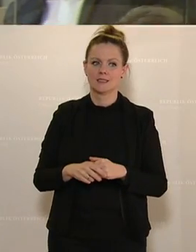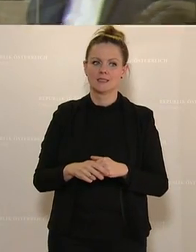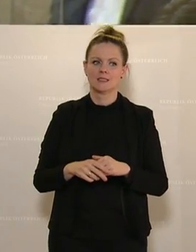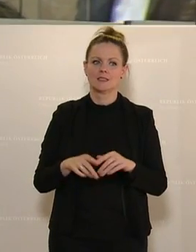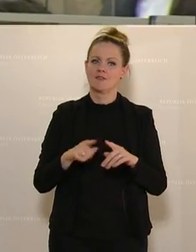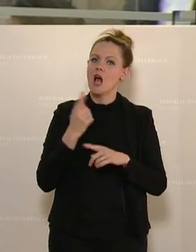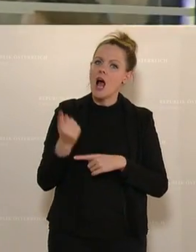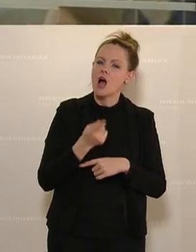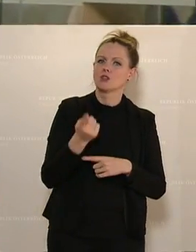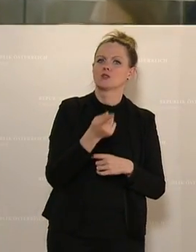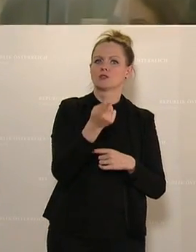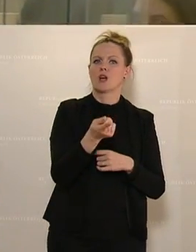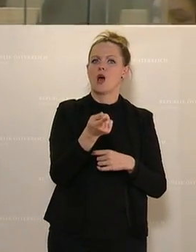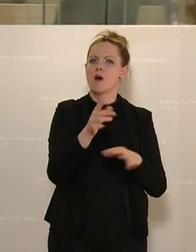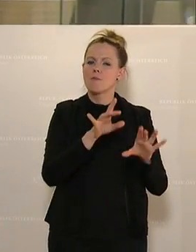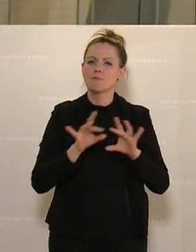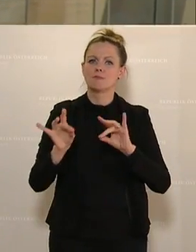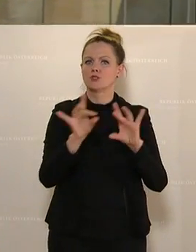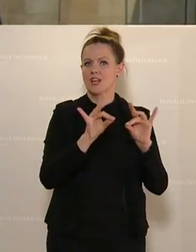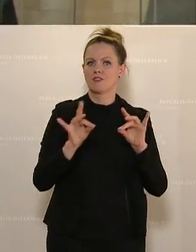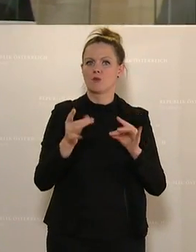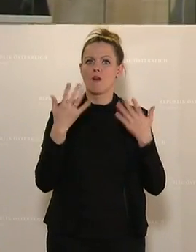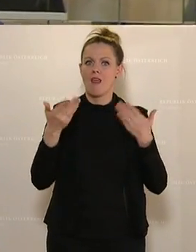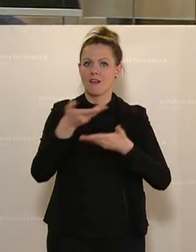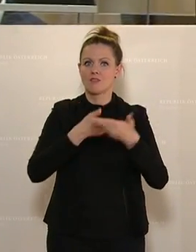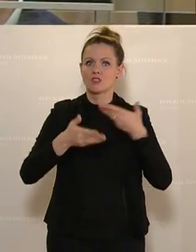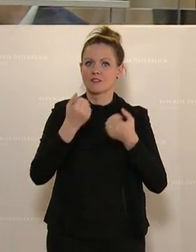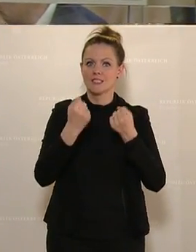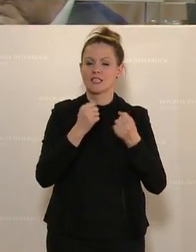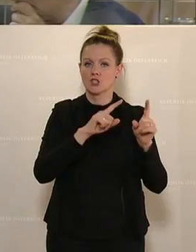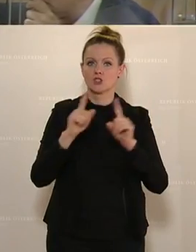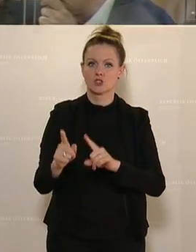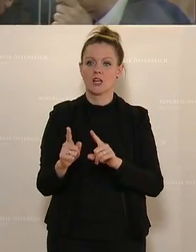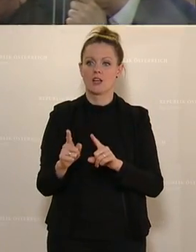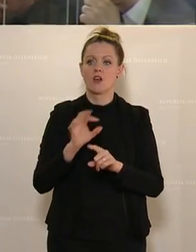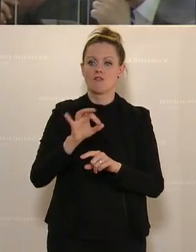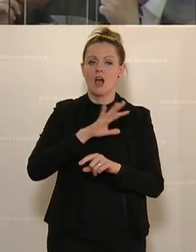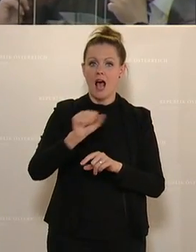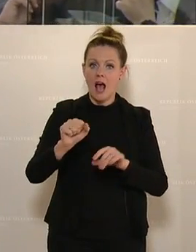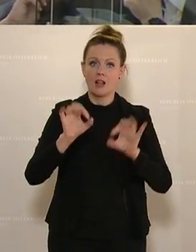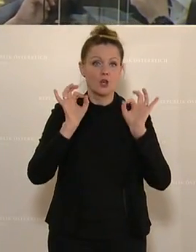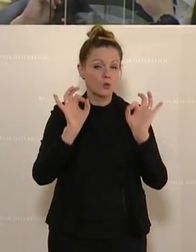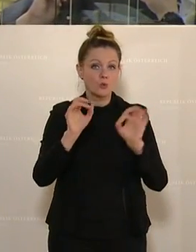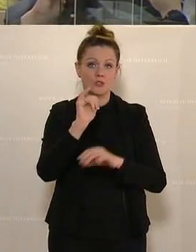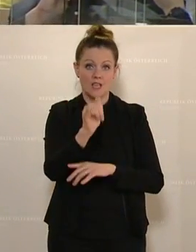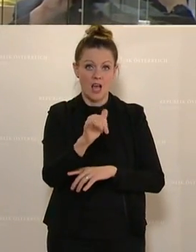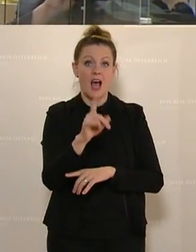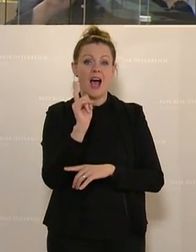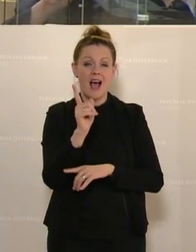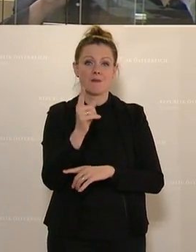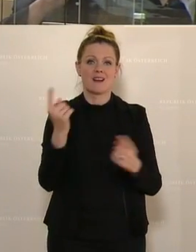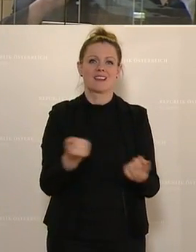Eine ausdauernde Beschäftigung in der Landwirtschaft zu sichern, ist für alle gut, aber wir müssen